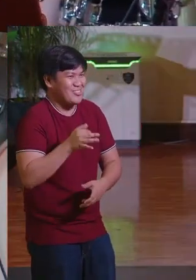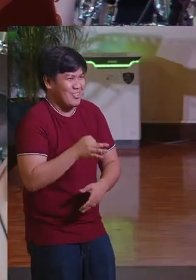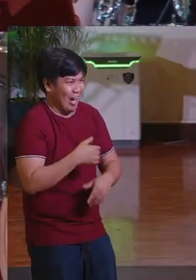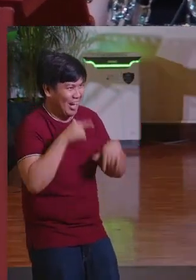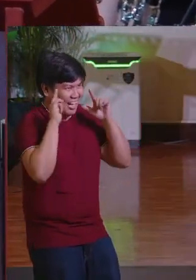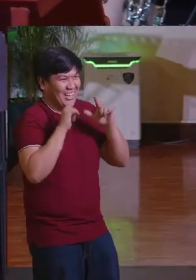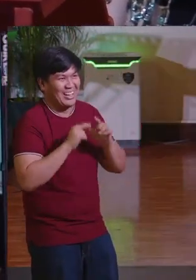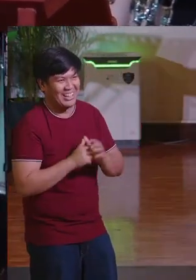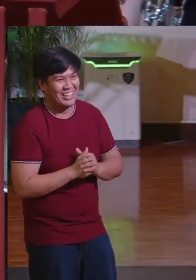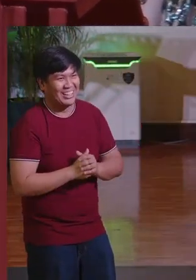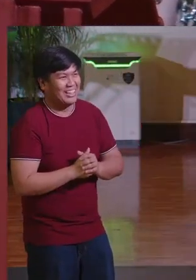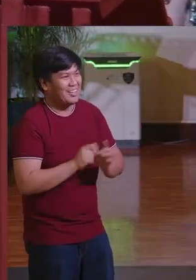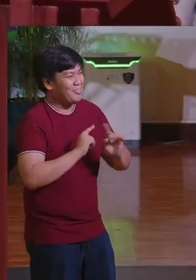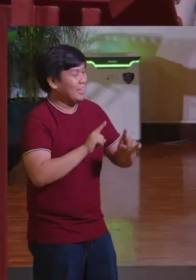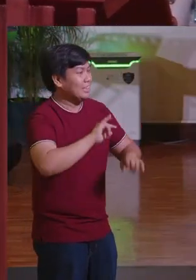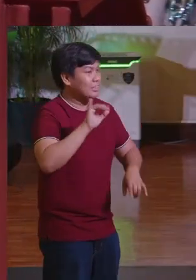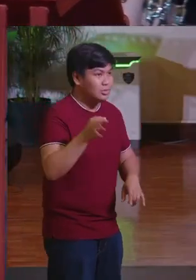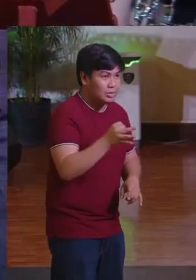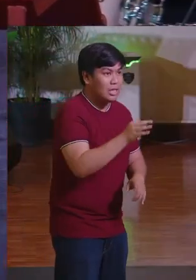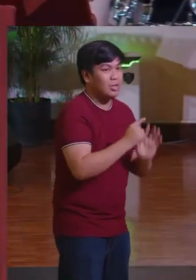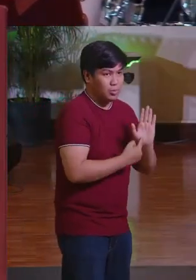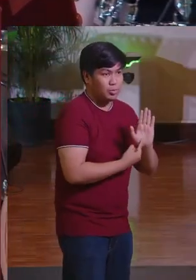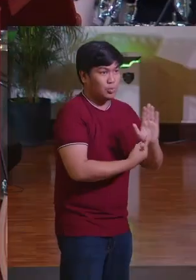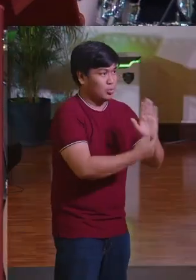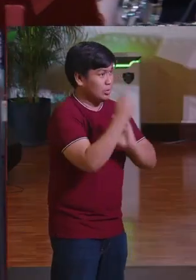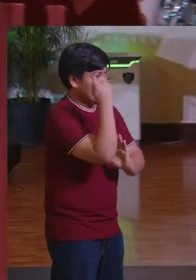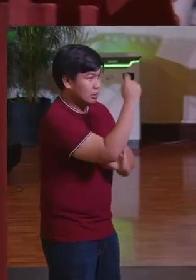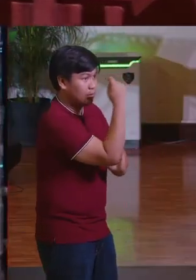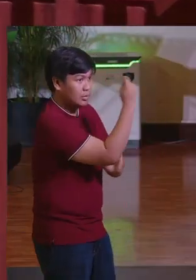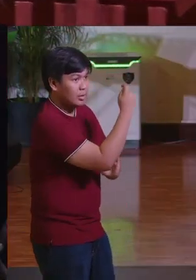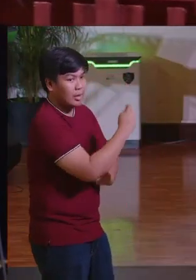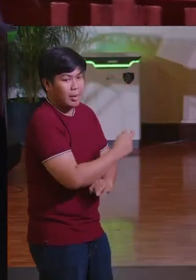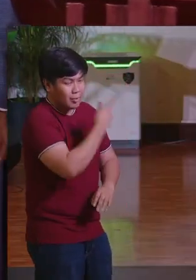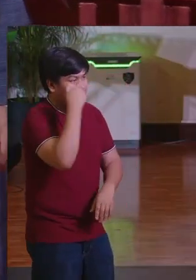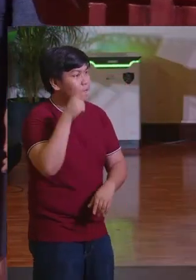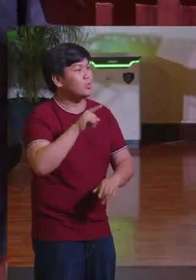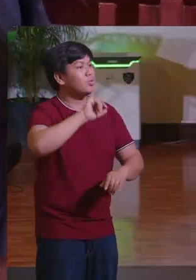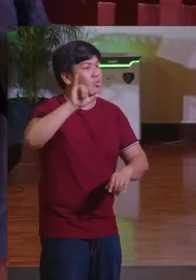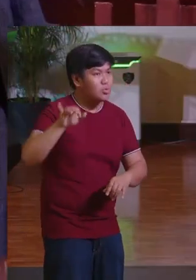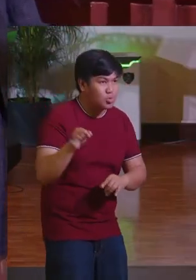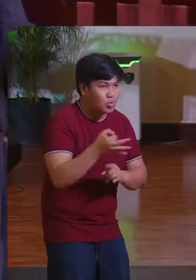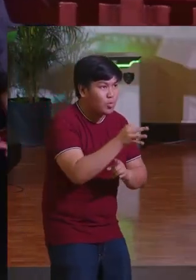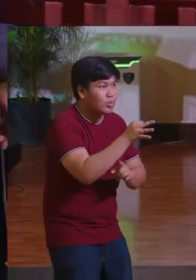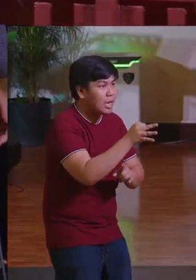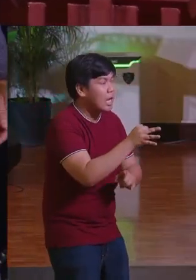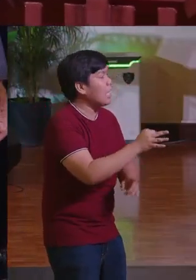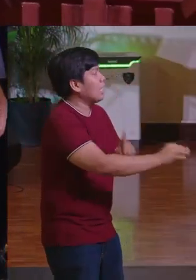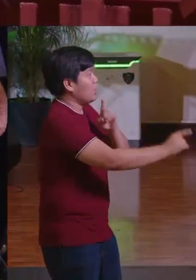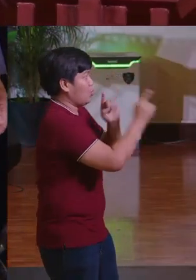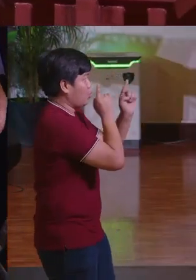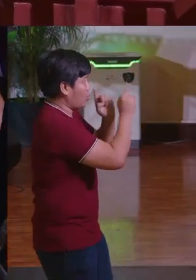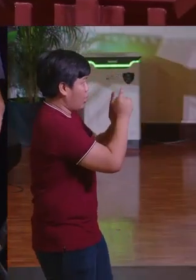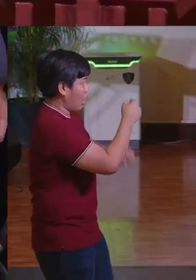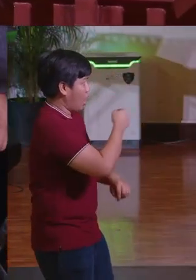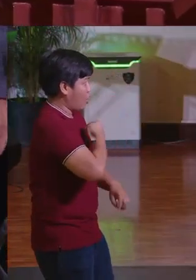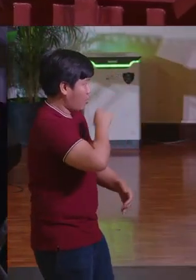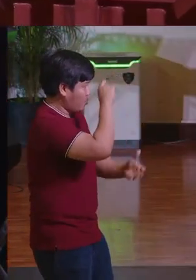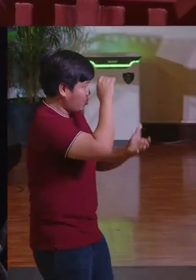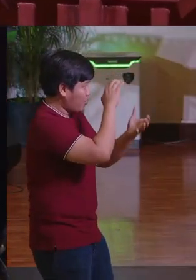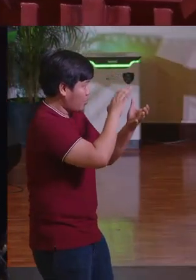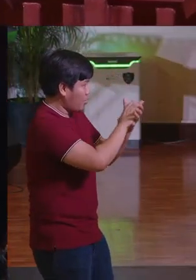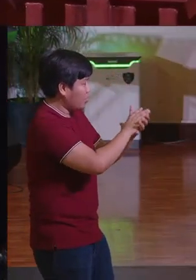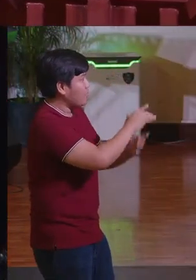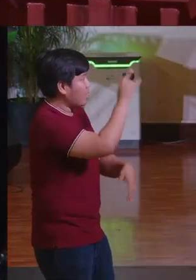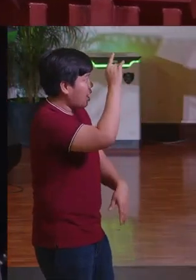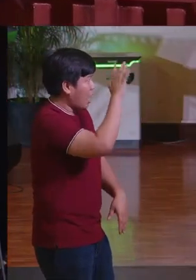ni Jonah ay naging testimonya sa kanila. Bakit? Nakilala nila kung sino yung Diyos na may kontrol nung kalamidad